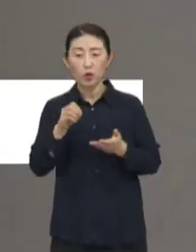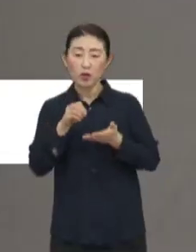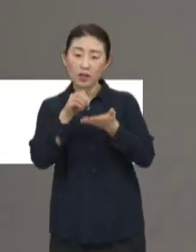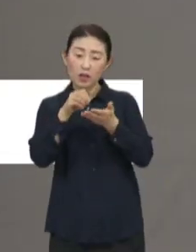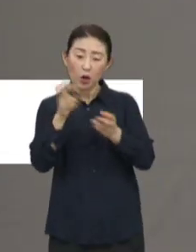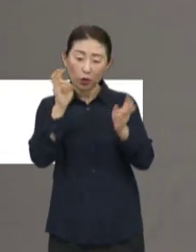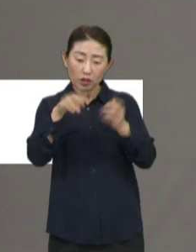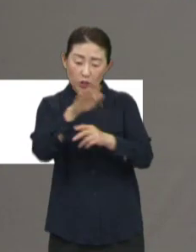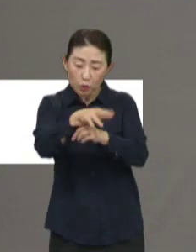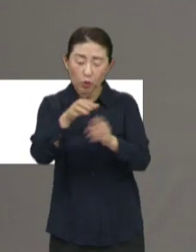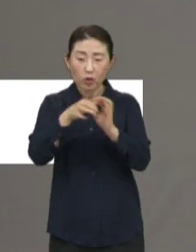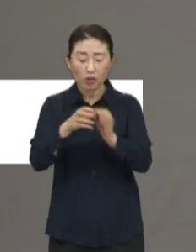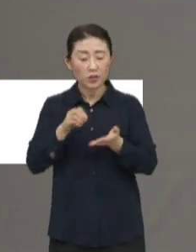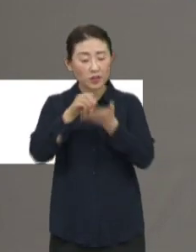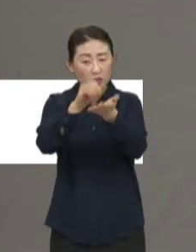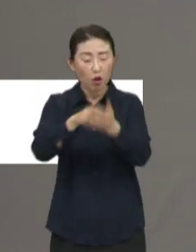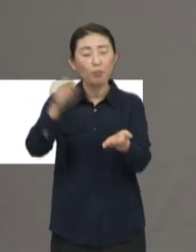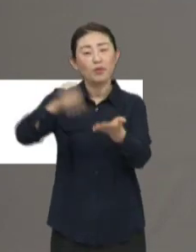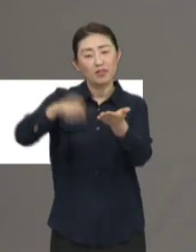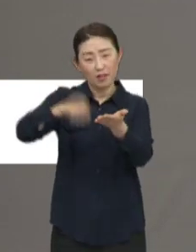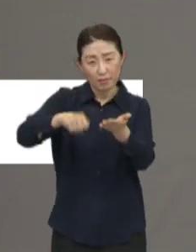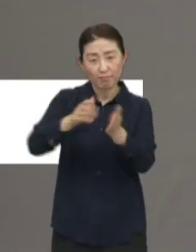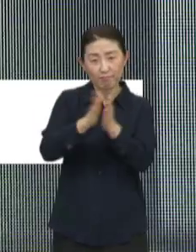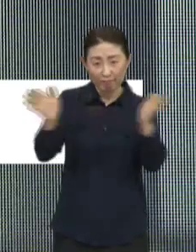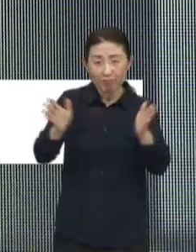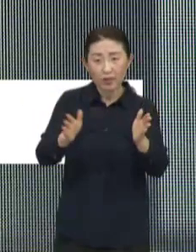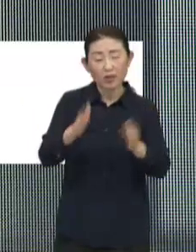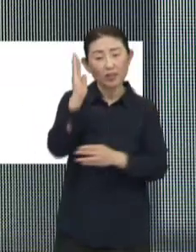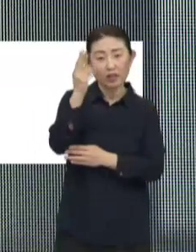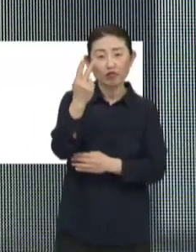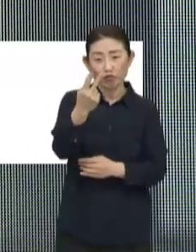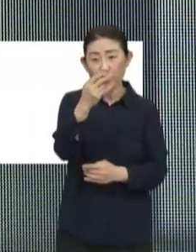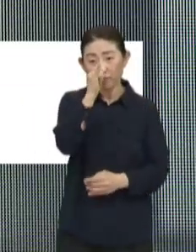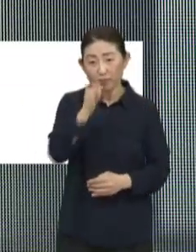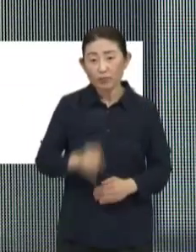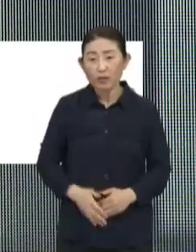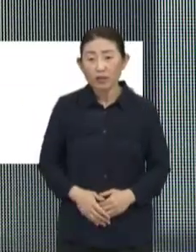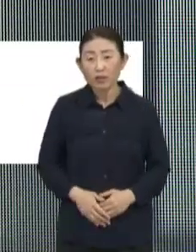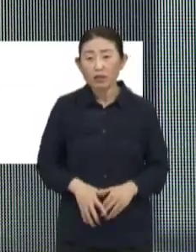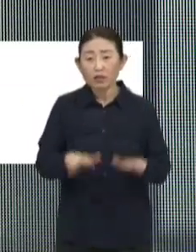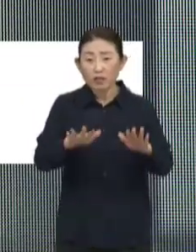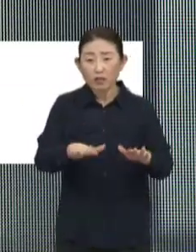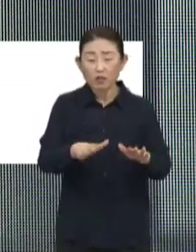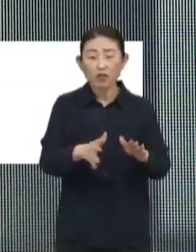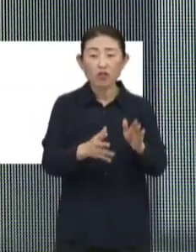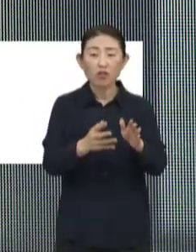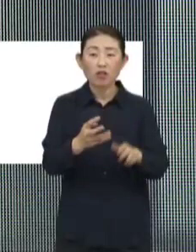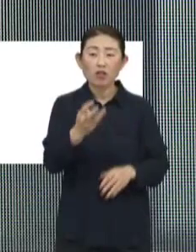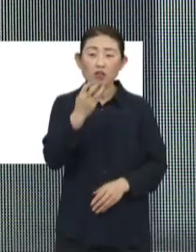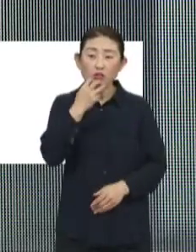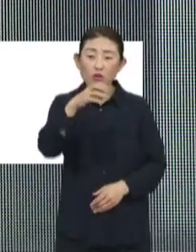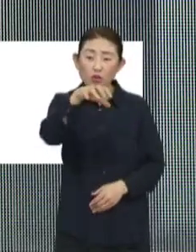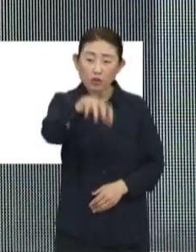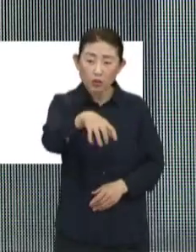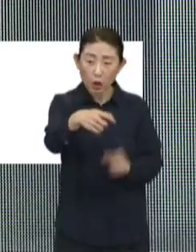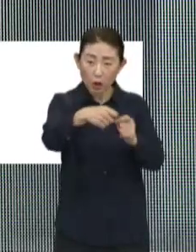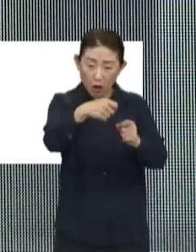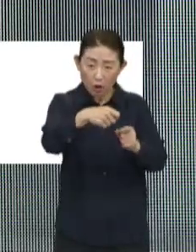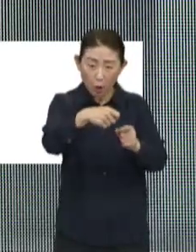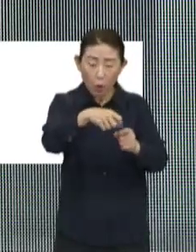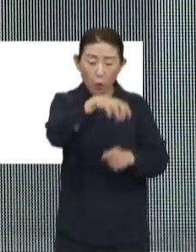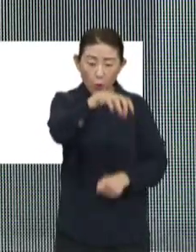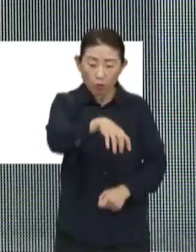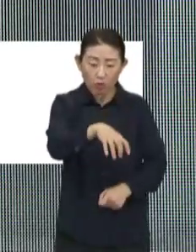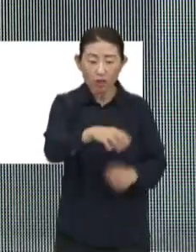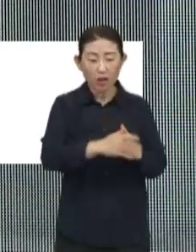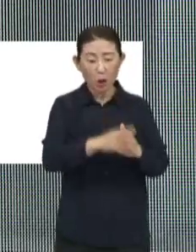도시와 농촌 지역의 투트랙 전략을 제안했습니다. 우리처럼 수도권 인접 지역은 수도권에만 머무르는 우수기업들을